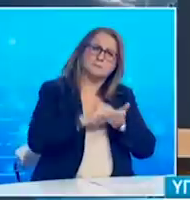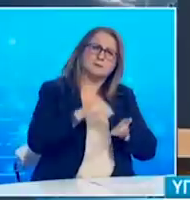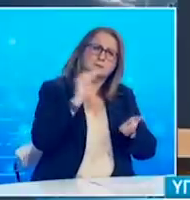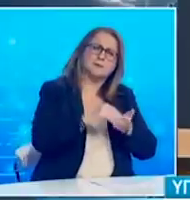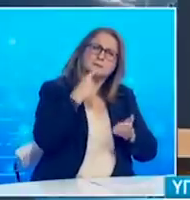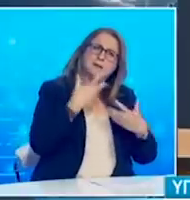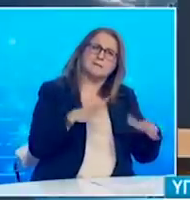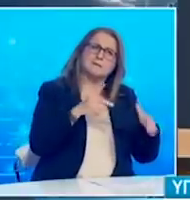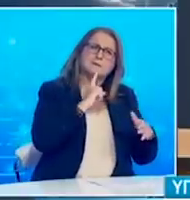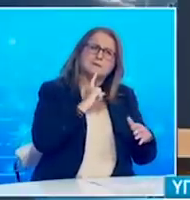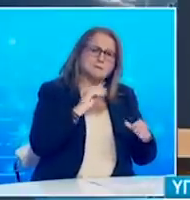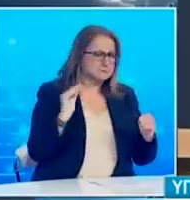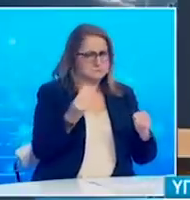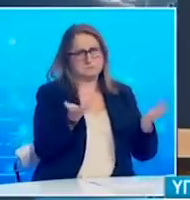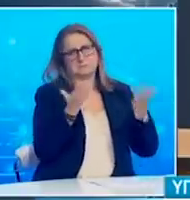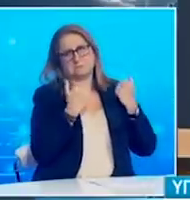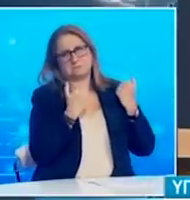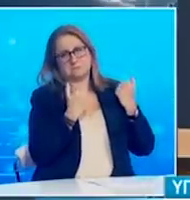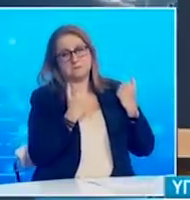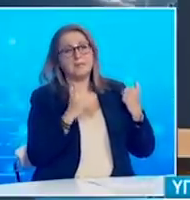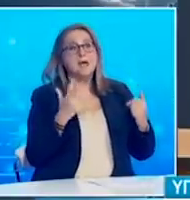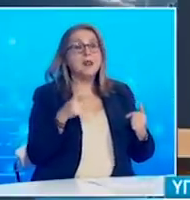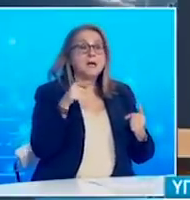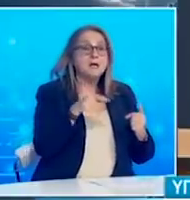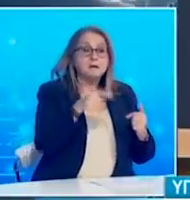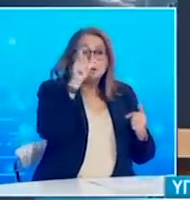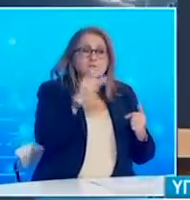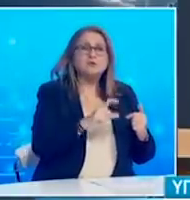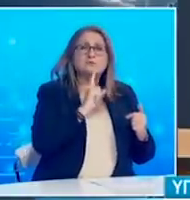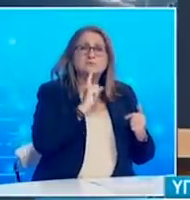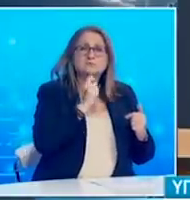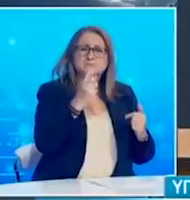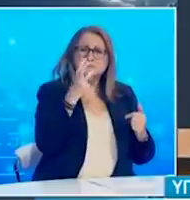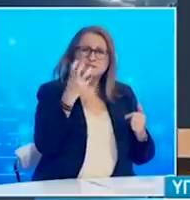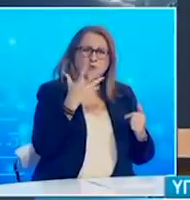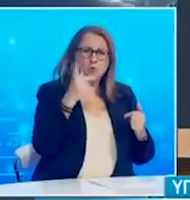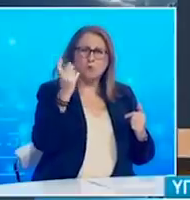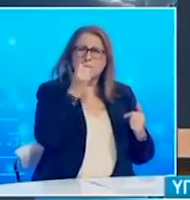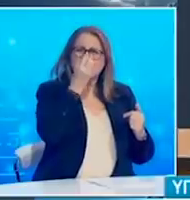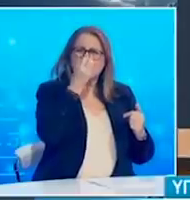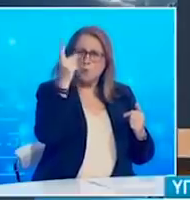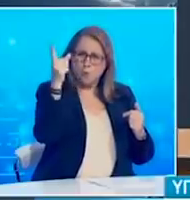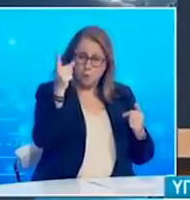Παρόλα αυτά, γι' αυτό το περιστατικό, το οποίο φαίνεται ότι έχουμε πολλά περισσότερα στοιχεία, αν και ακόμα δεν έχουμε